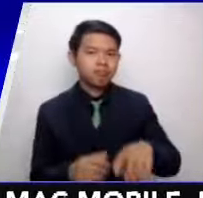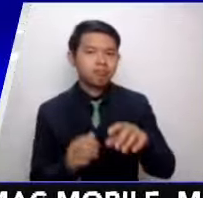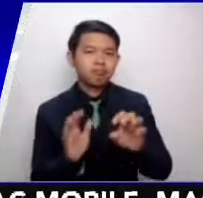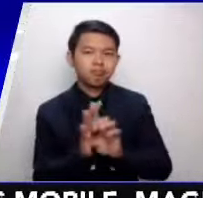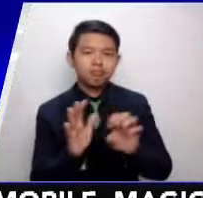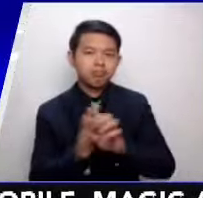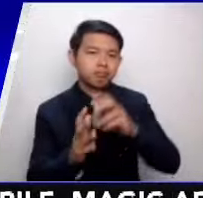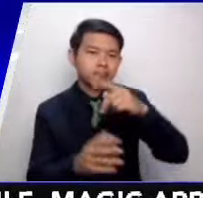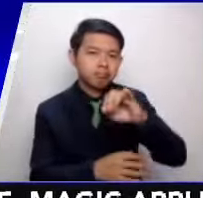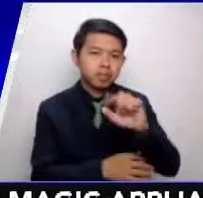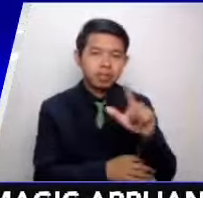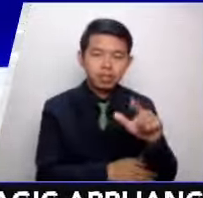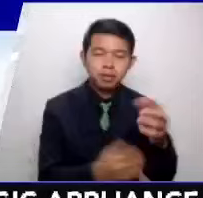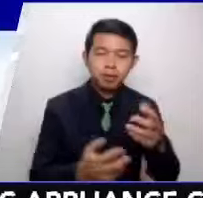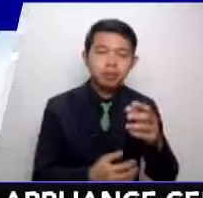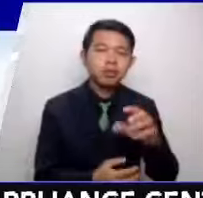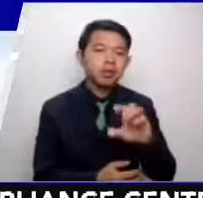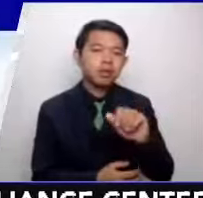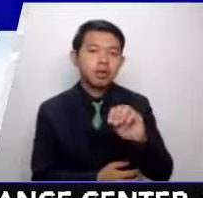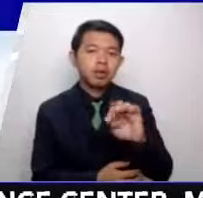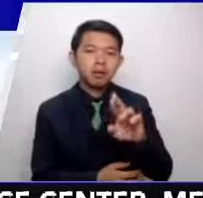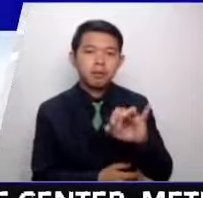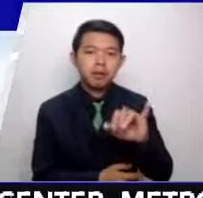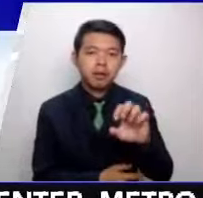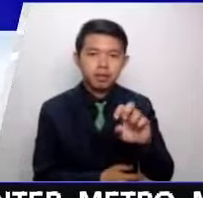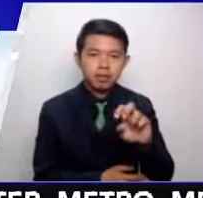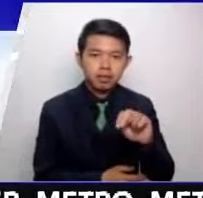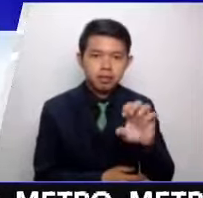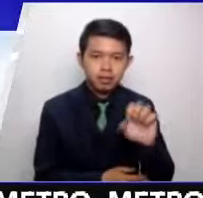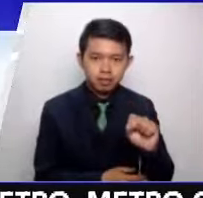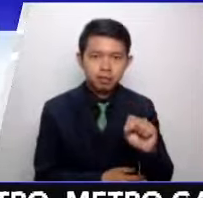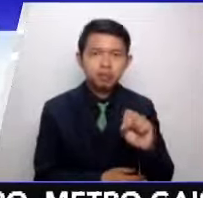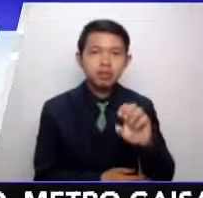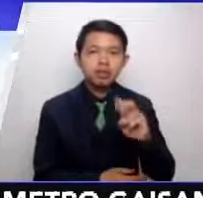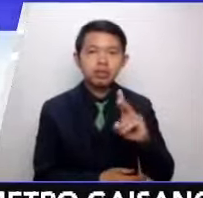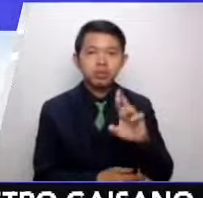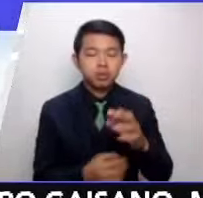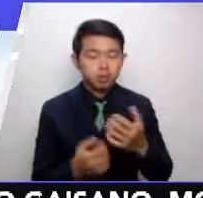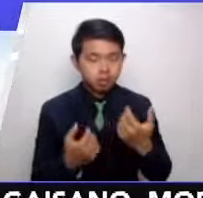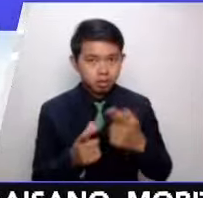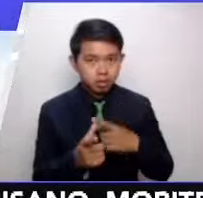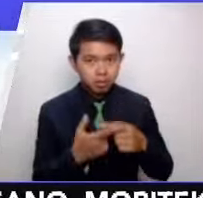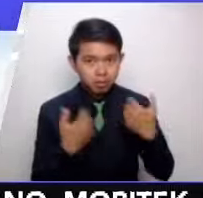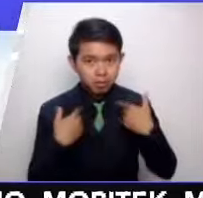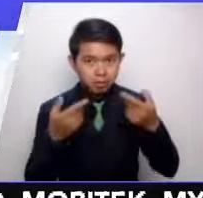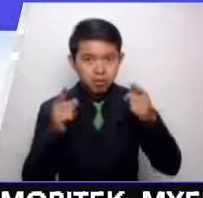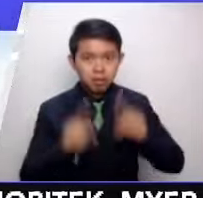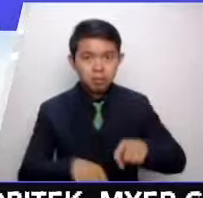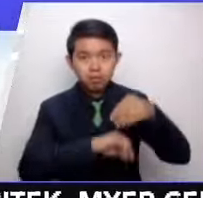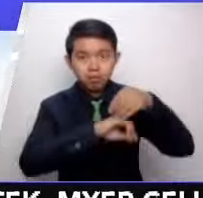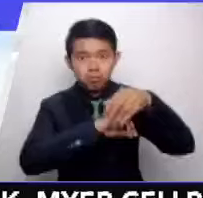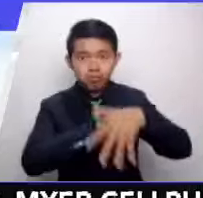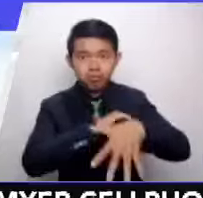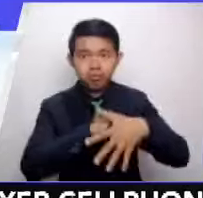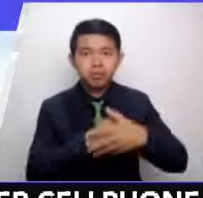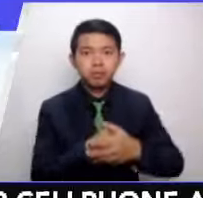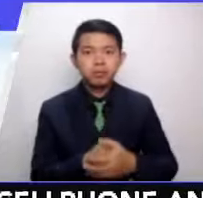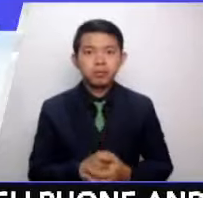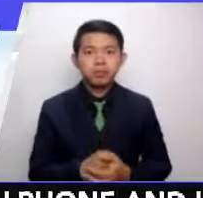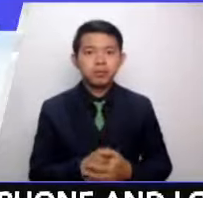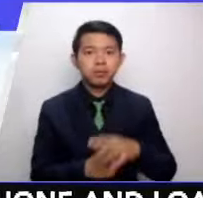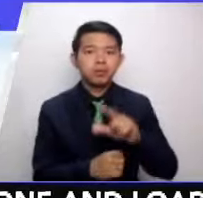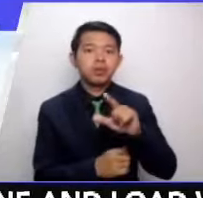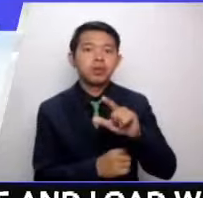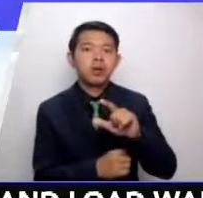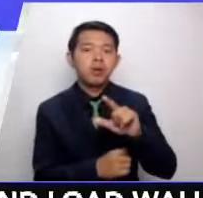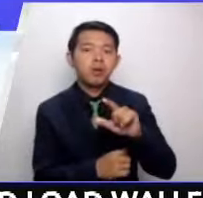ng landslide ang pag-ulan sa Kalanasan, Apayao. Humarang sa kalsada ang gumuhong lupa. Ayon sa mga otoridad, nadaraanan na rin ang kalsada ilang